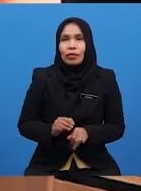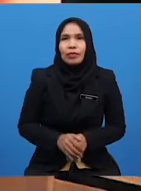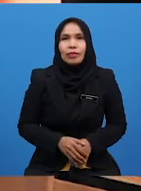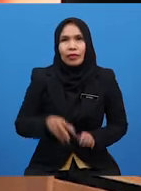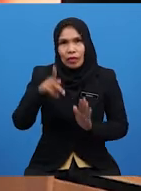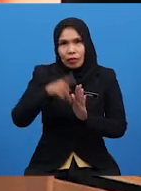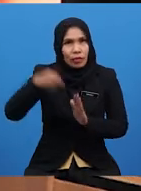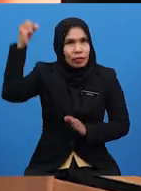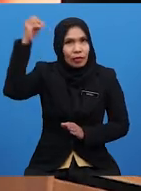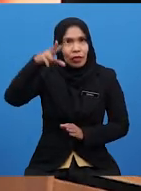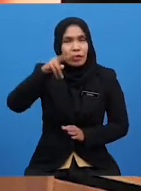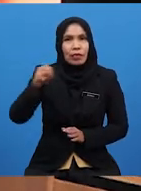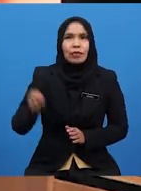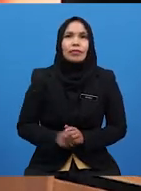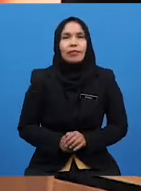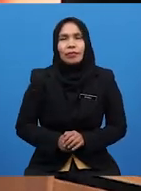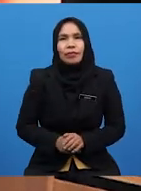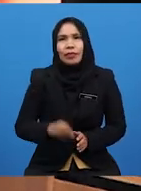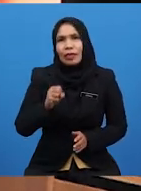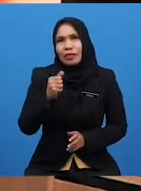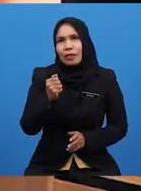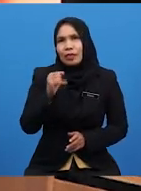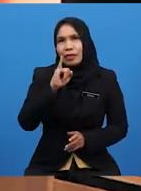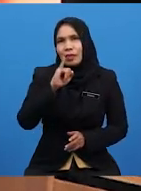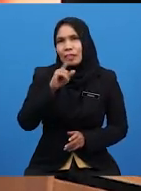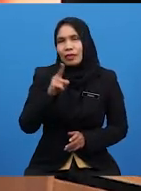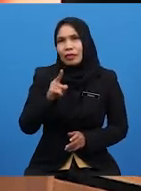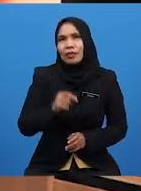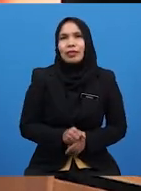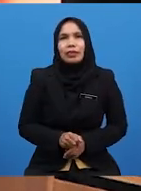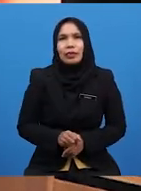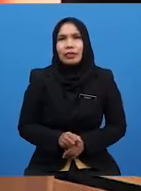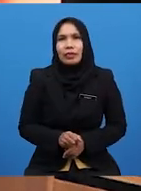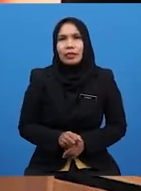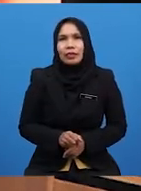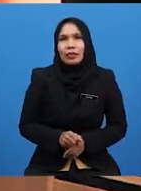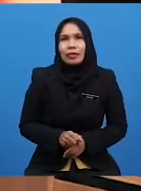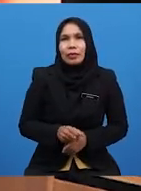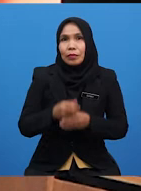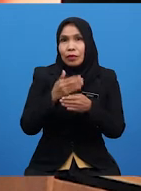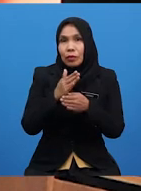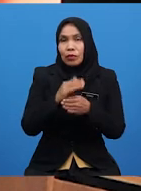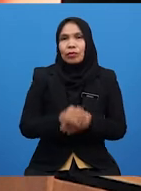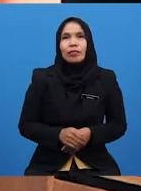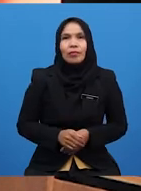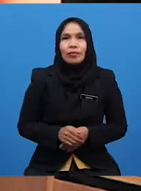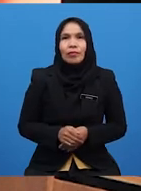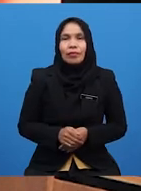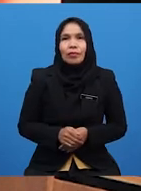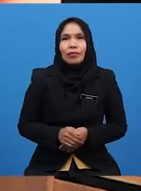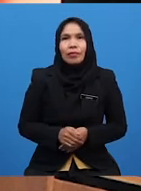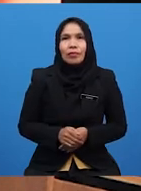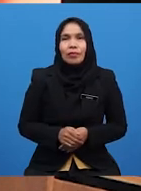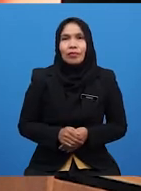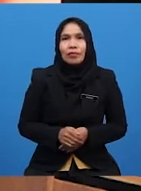saez dan kedudukan pintu atau tingkap akan menentukan keadaan pencahayaan dalam bilik